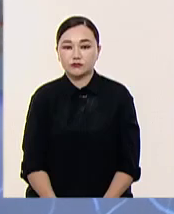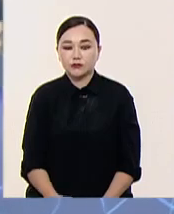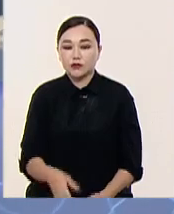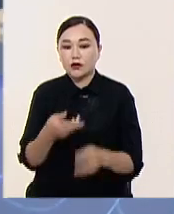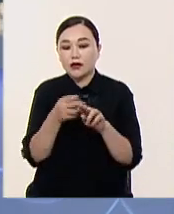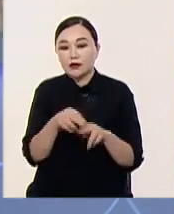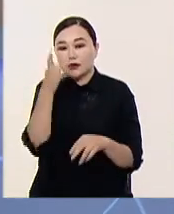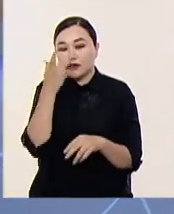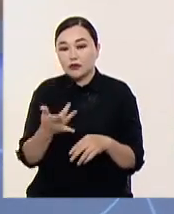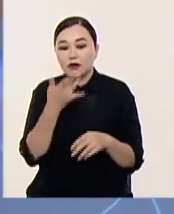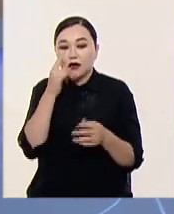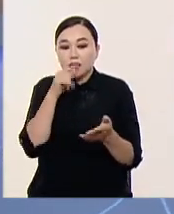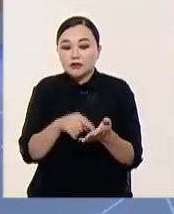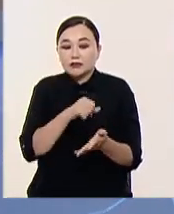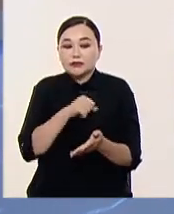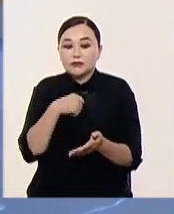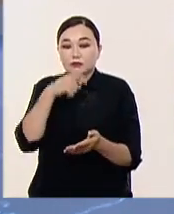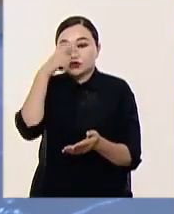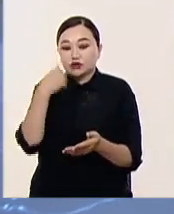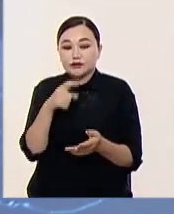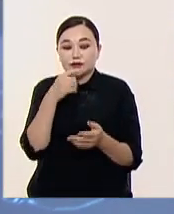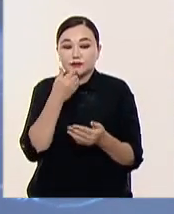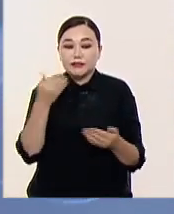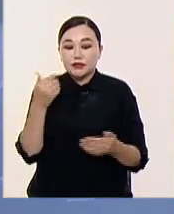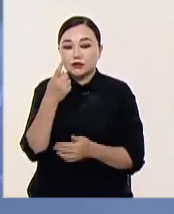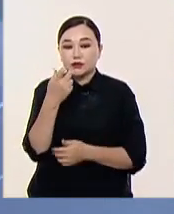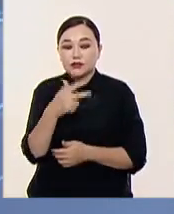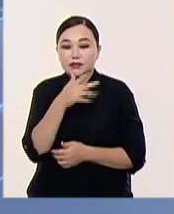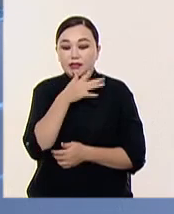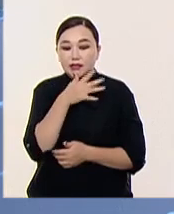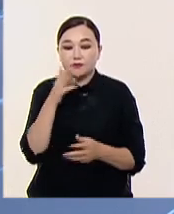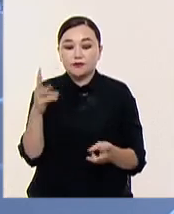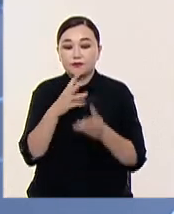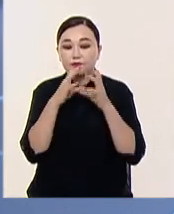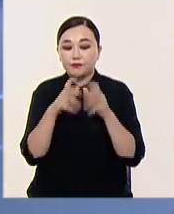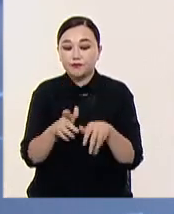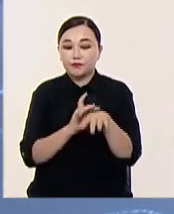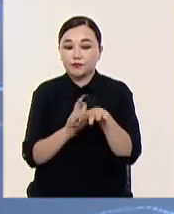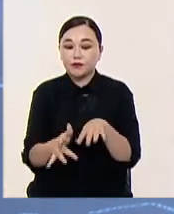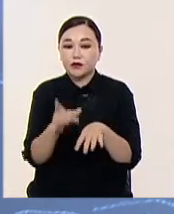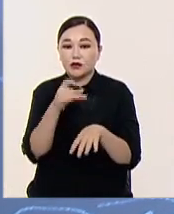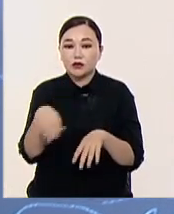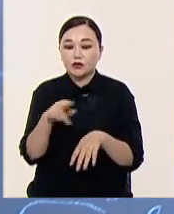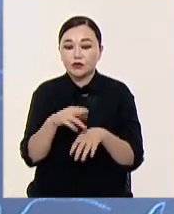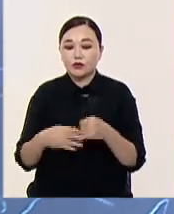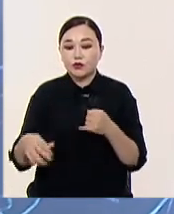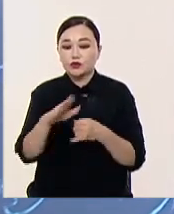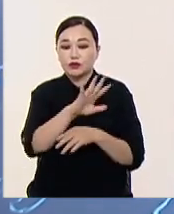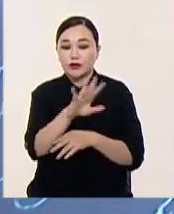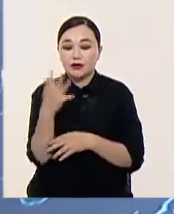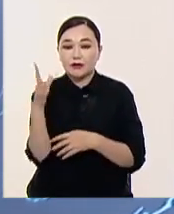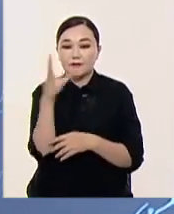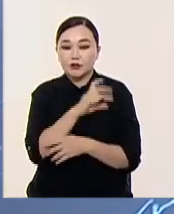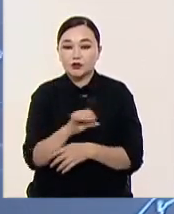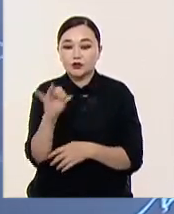это лето оказалось самым жарким за последние 130 лет по всему миру пожары уничтожили рекордную площадь леса за всю